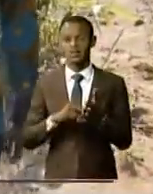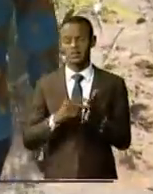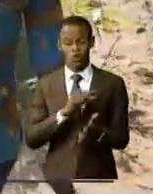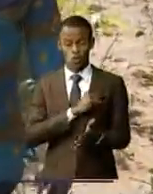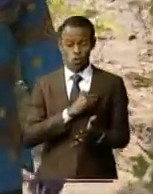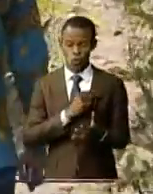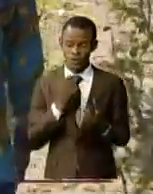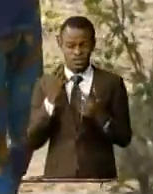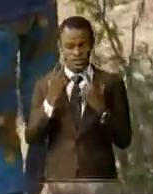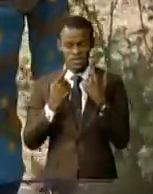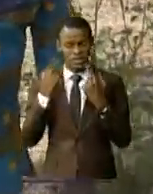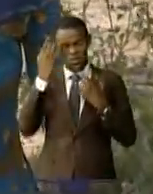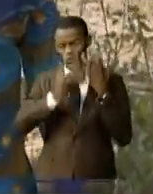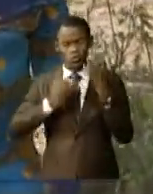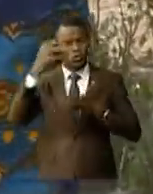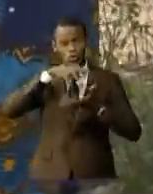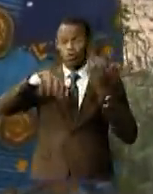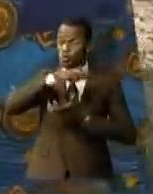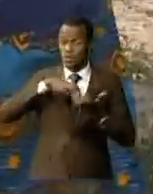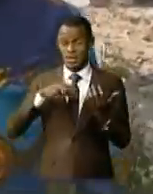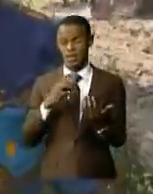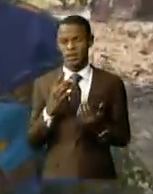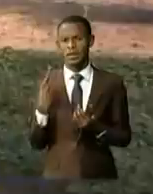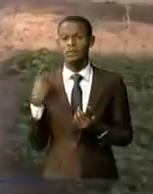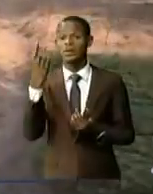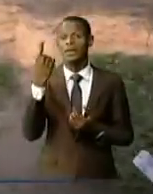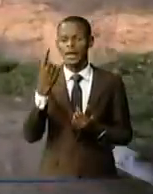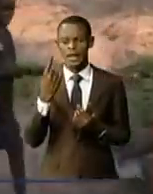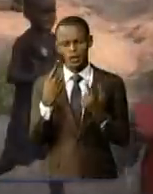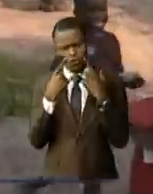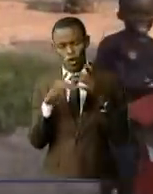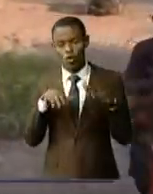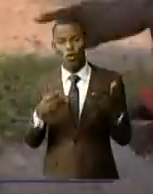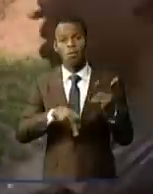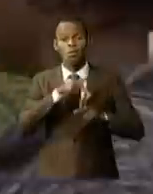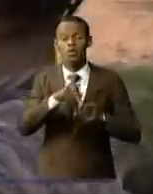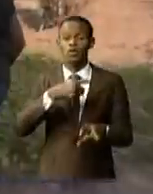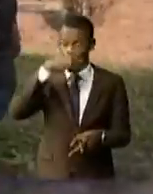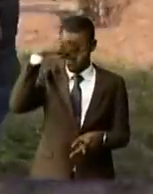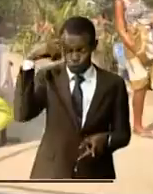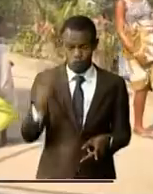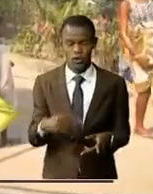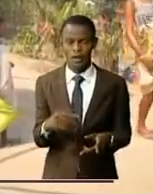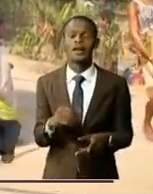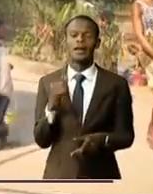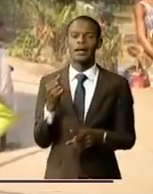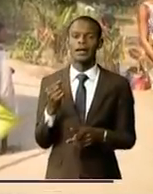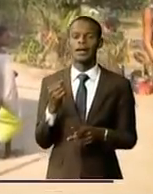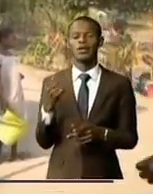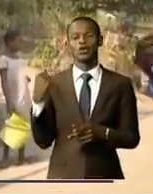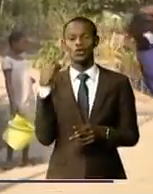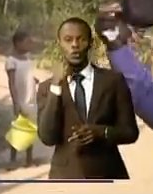cette situation qui est presque un calvaire pour la population de ce coin, un compatriote, le docteur Makiese